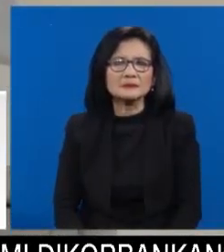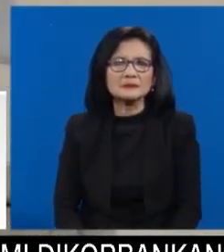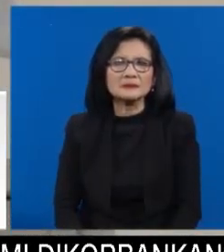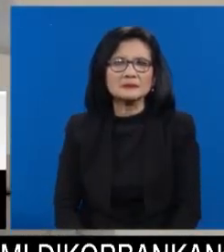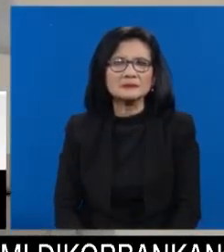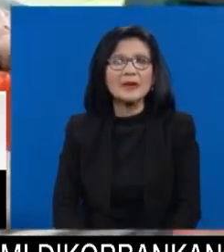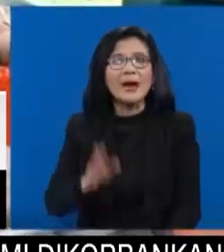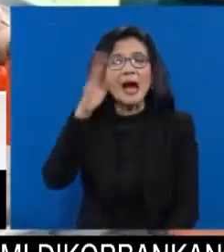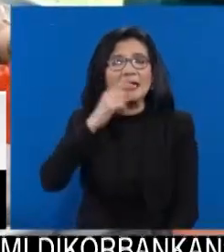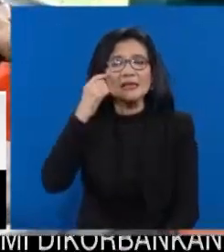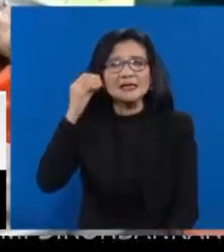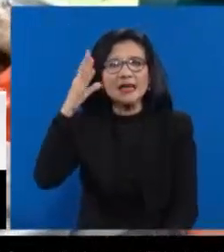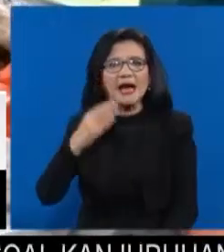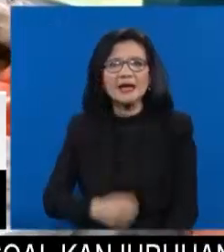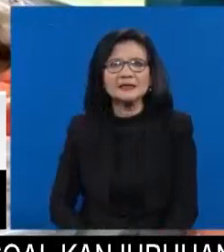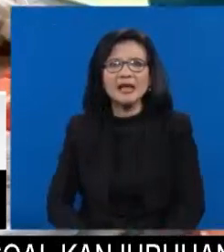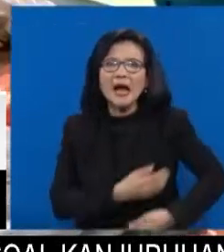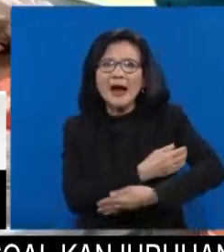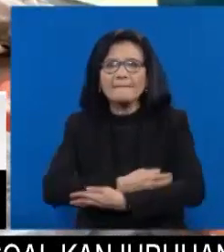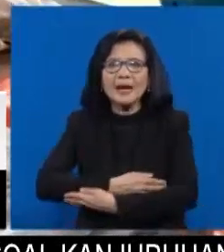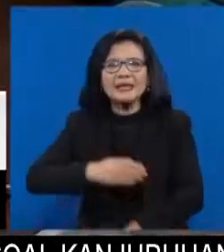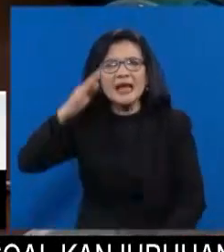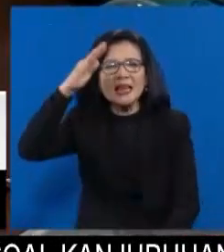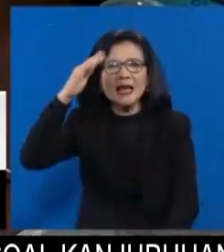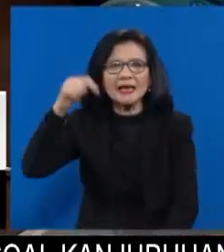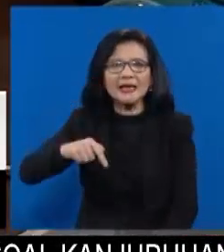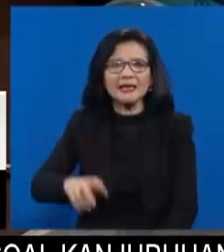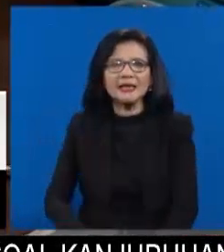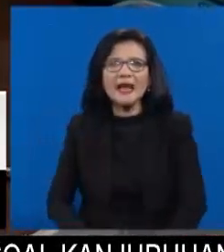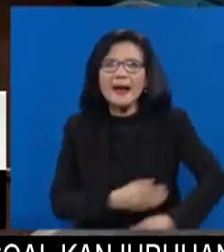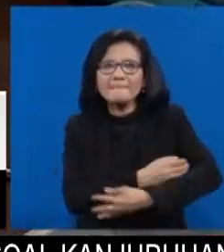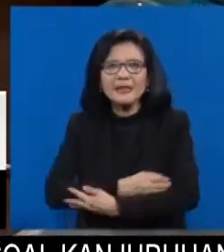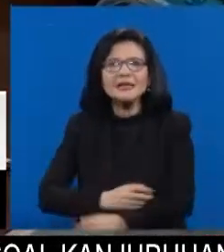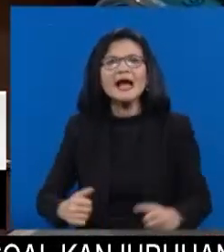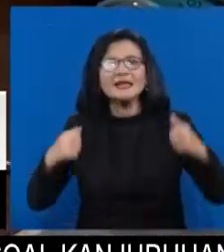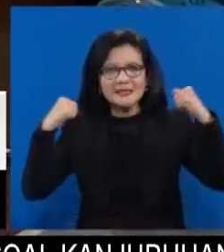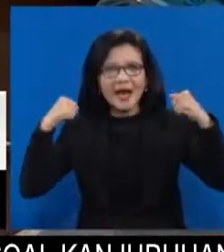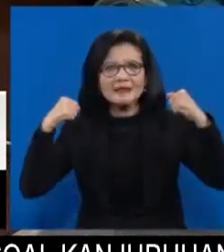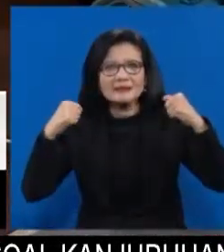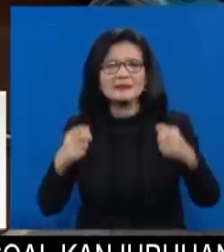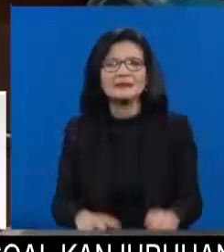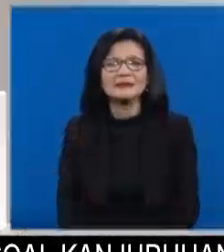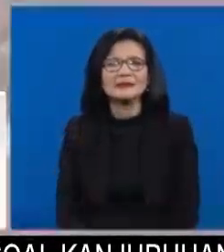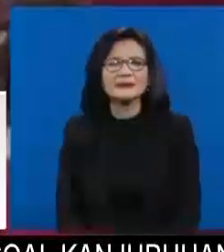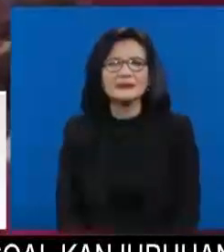Hingga Selasa siang, bayi laki-laki ini berada di RSUD Bendan dan dalam kondisi sehat.